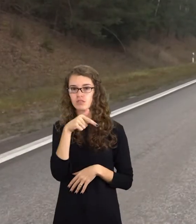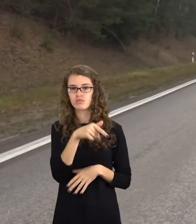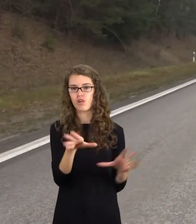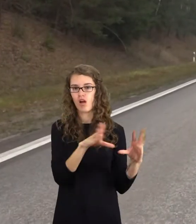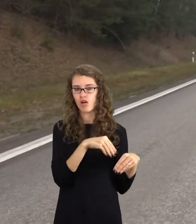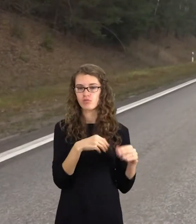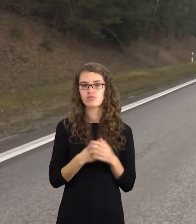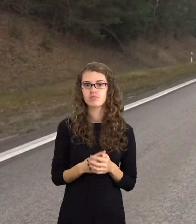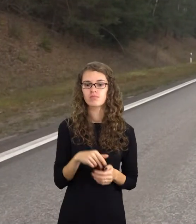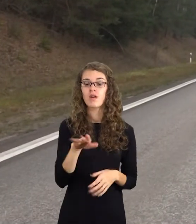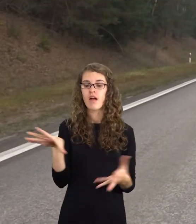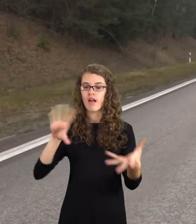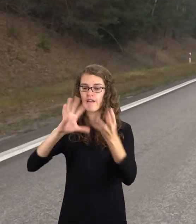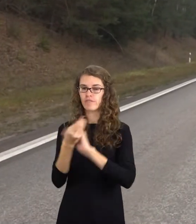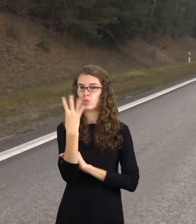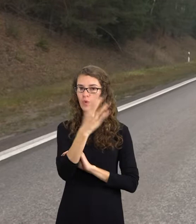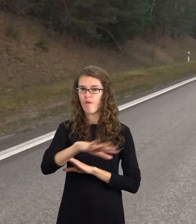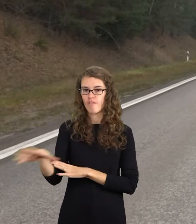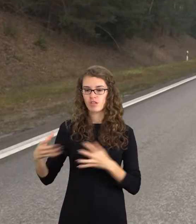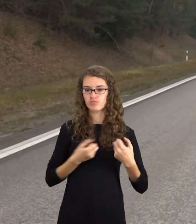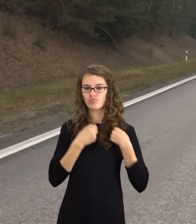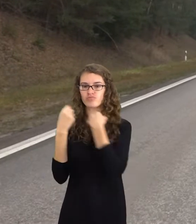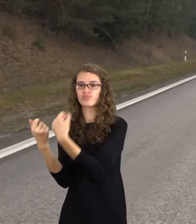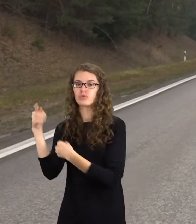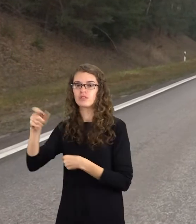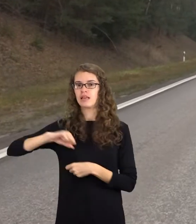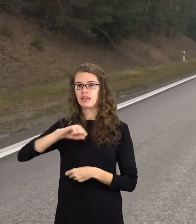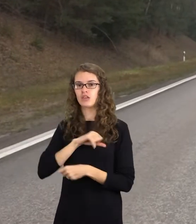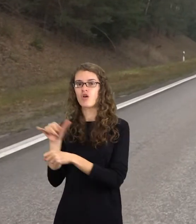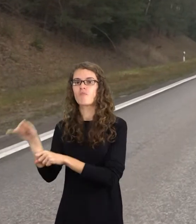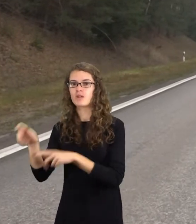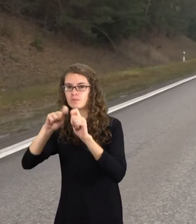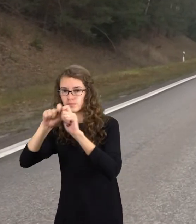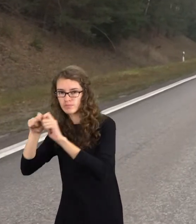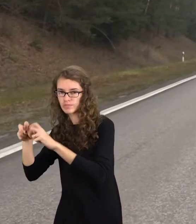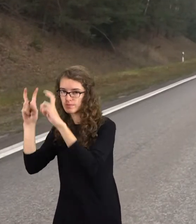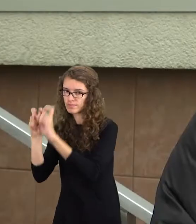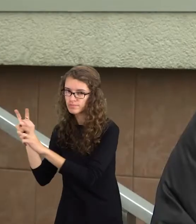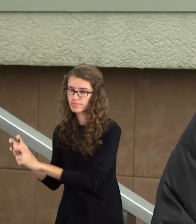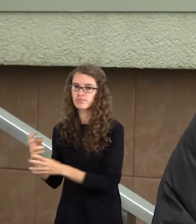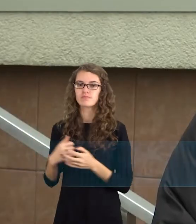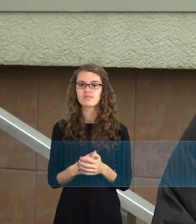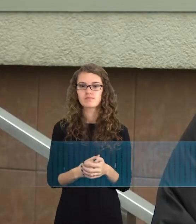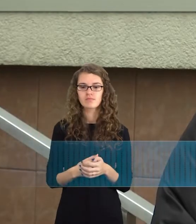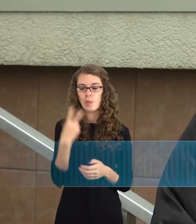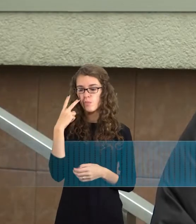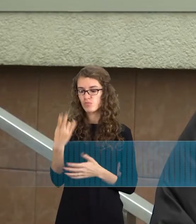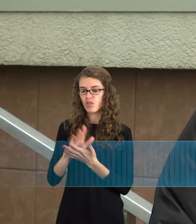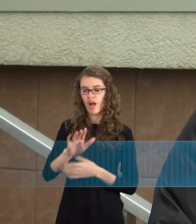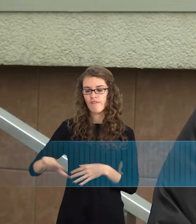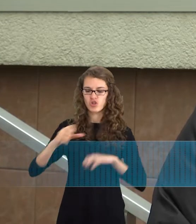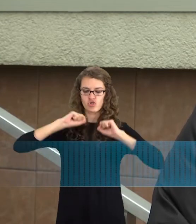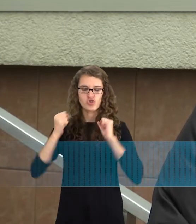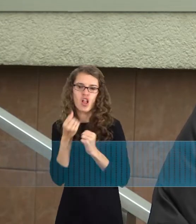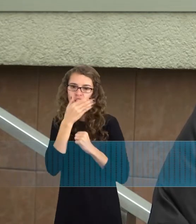3 berniukas. Visi 4 vaikai nuvežti medikų apžiūrai, pakelėje palikti berniukai apžiūrėti iš karto. Vaikai nesušalė,